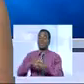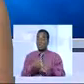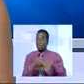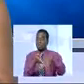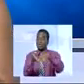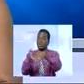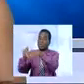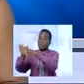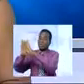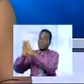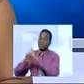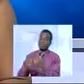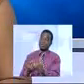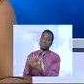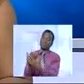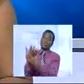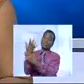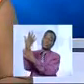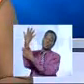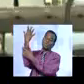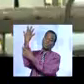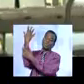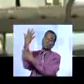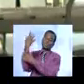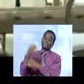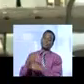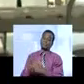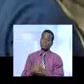de l'émergence. Serge Collier.